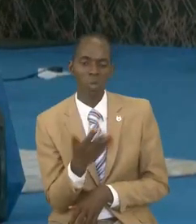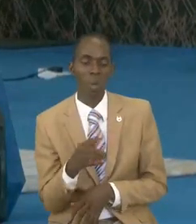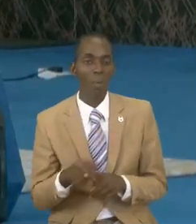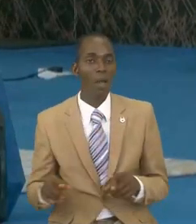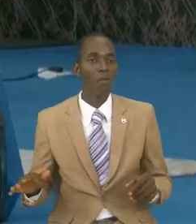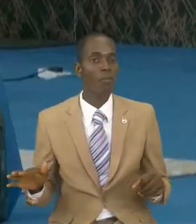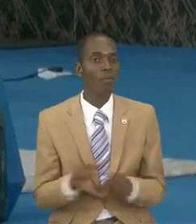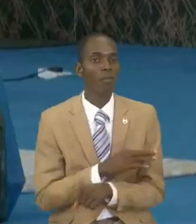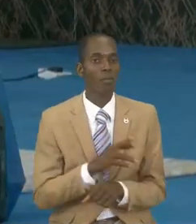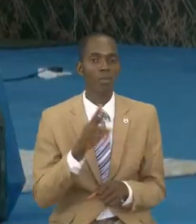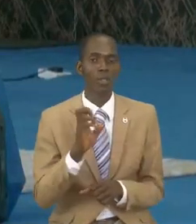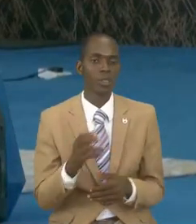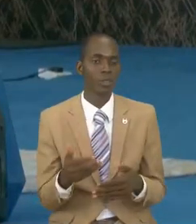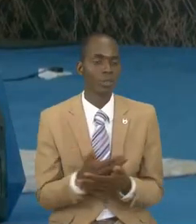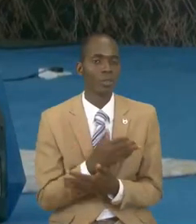renouvellement